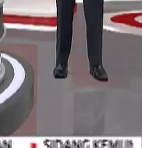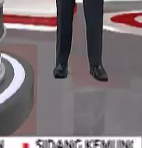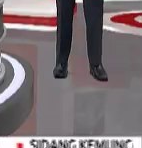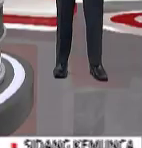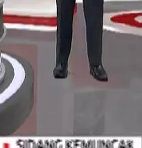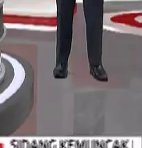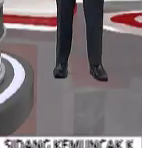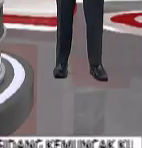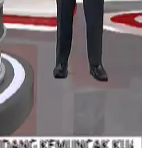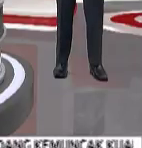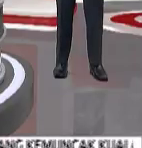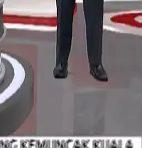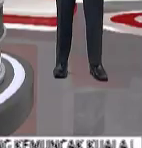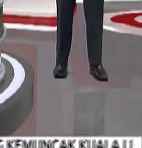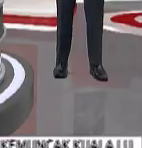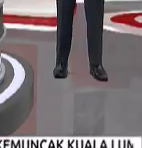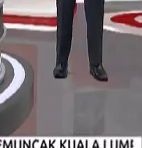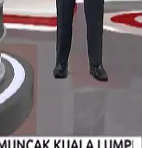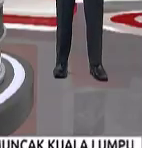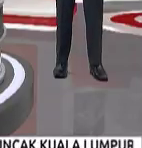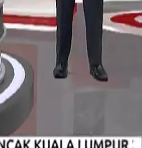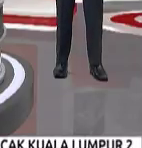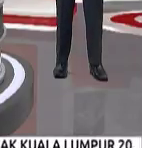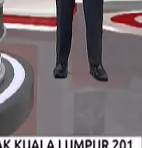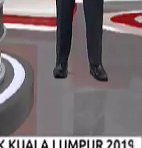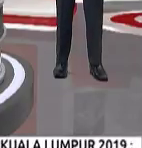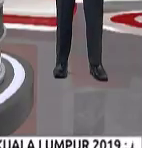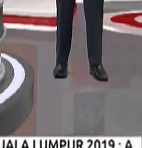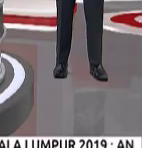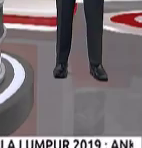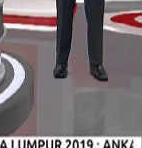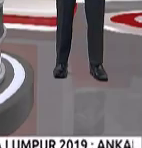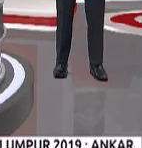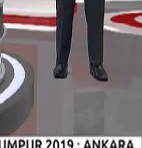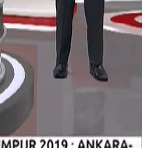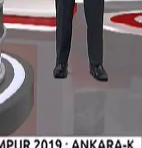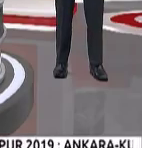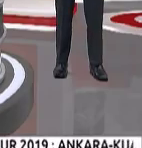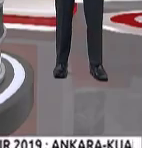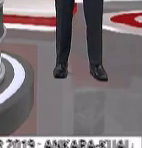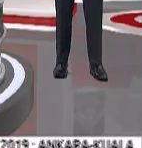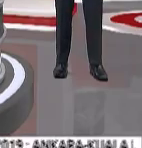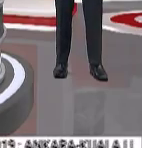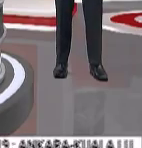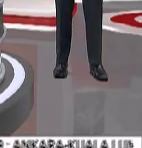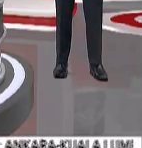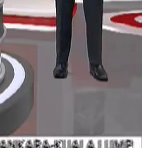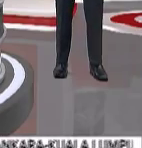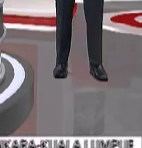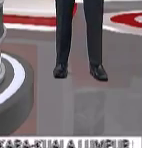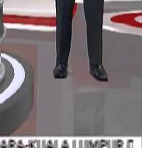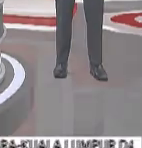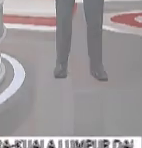di Selangor, pelumba kelahiran Australia meneruskan penguasaannya. Semua dalam segmen sukan. Baik, teruskan Fazli. Terima kasih.